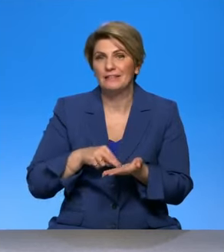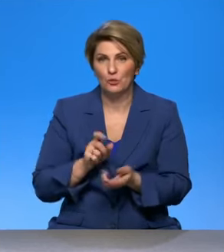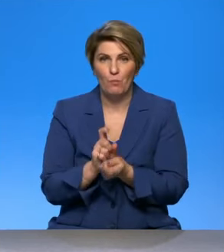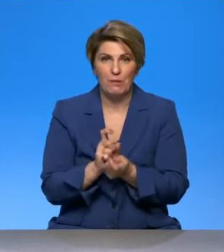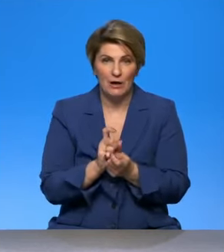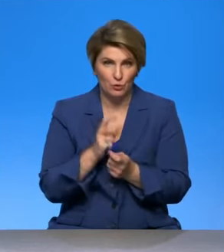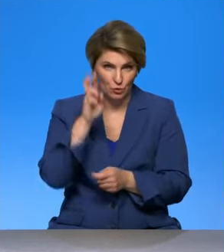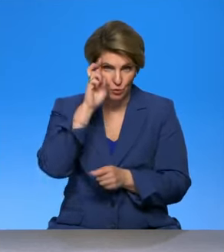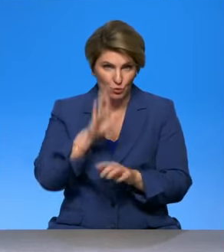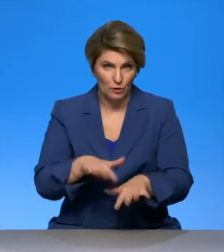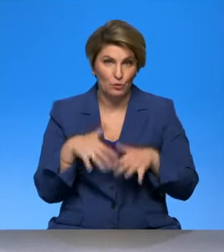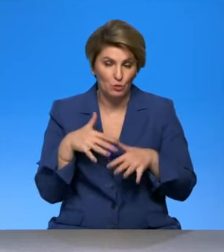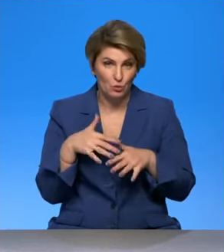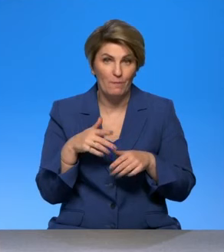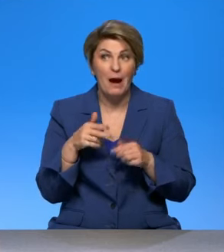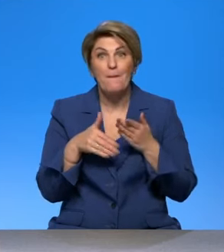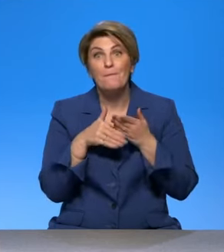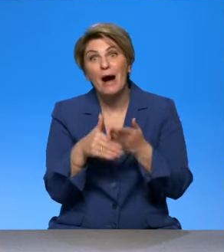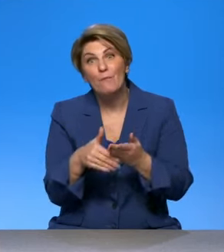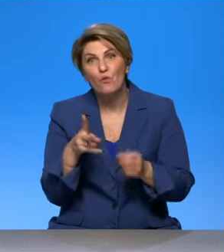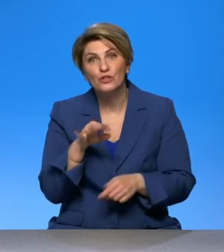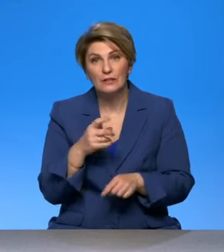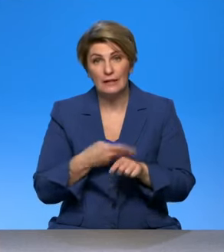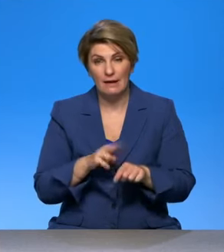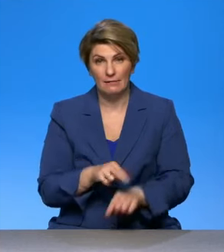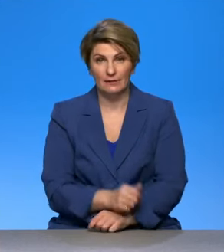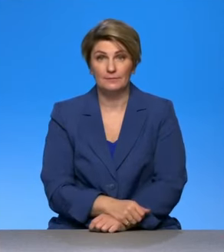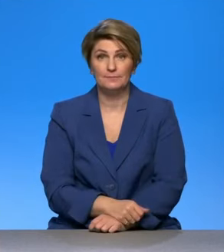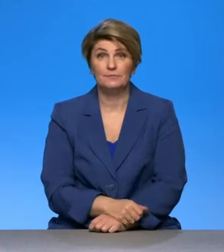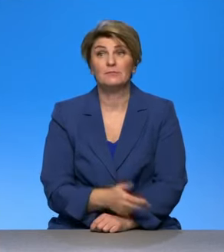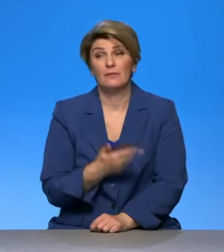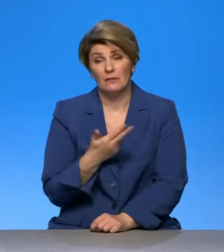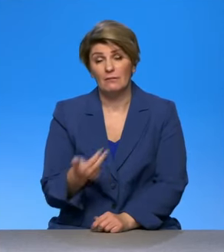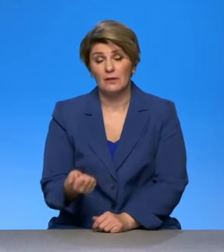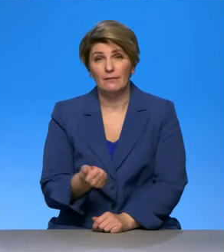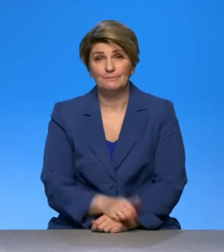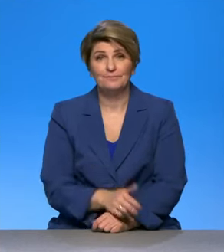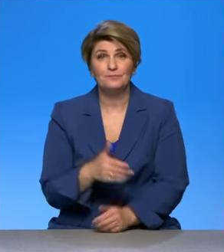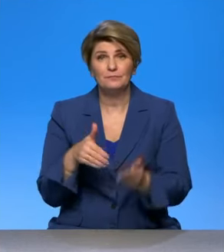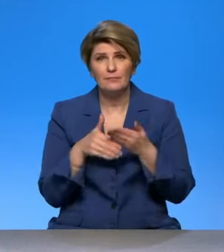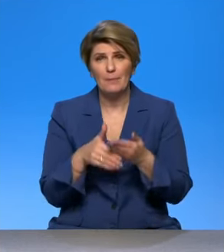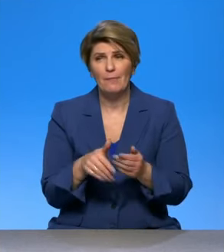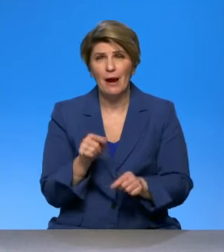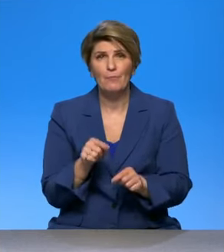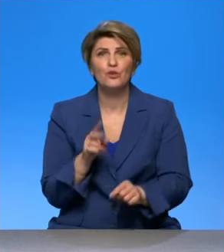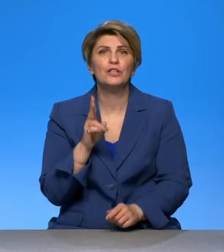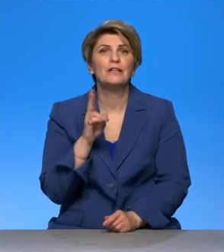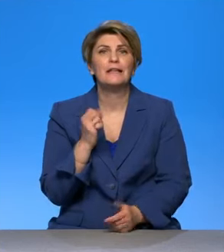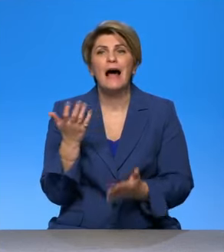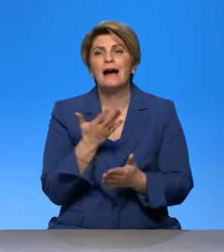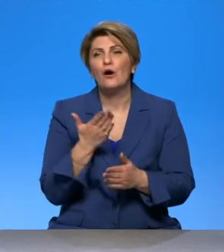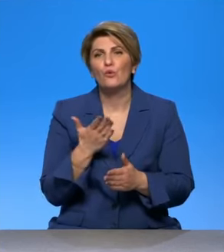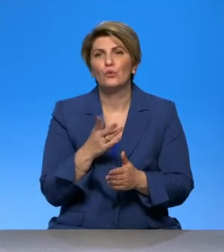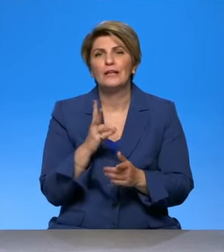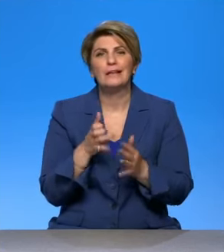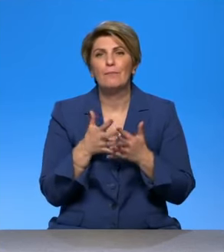бы реально помочь? Будет ли это действенно? Конечно, это будет действенно на какую-то небольшую часть людей. Но на